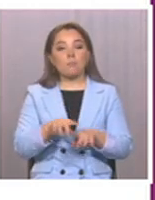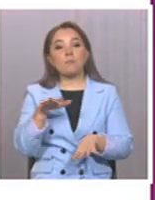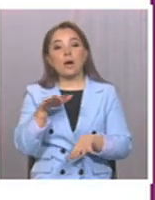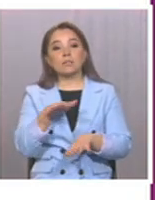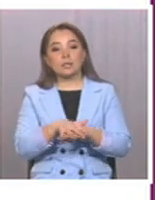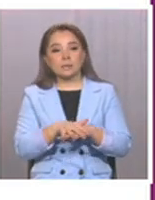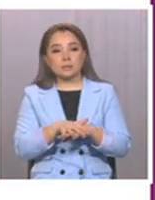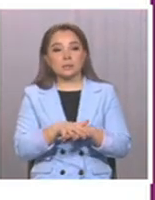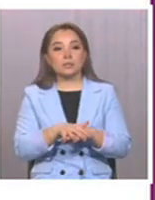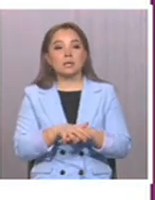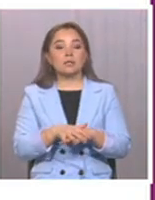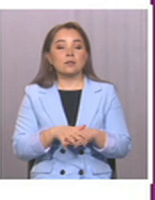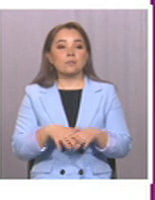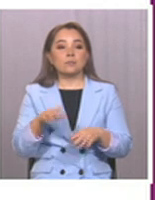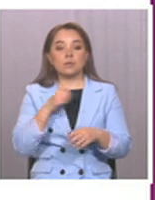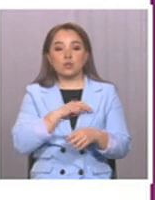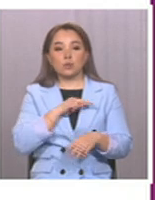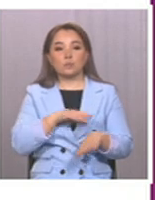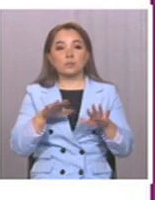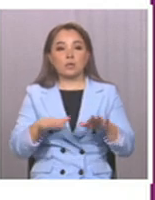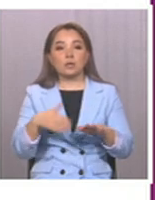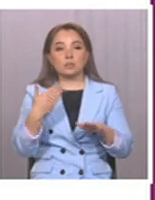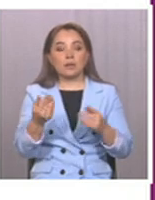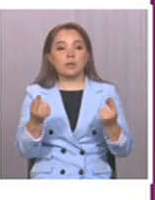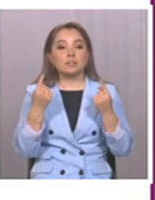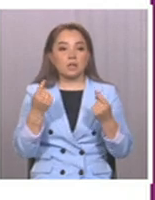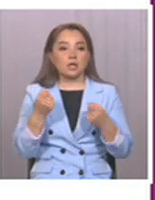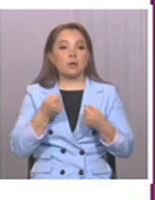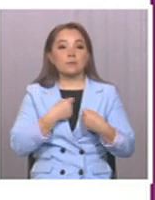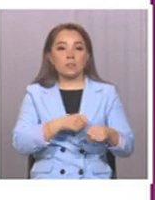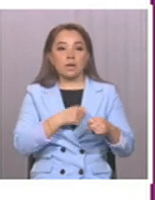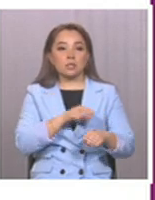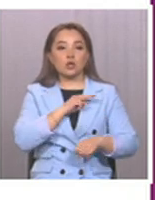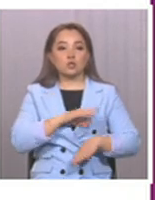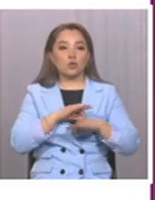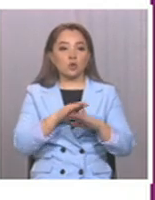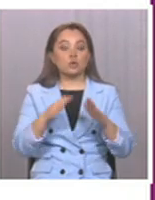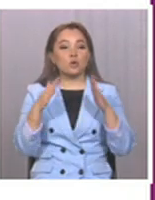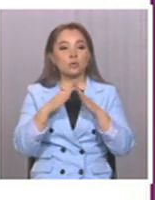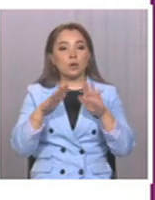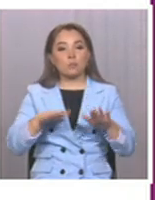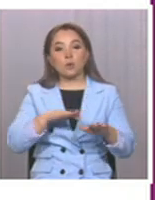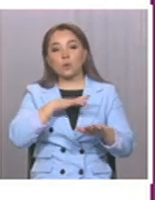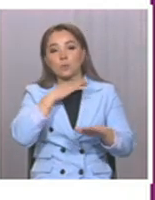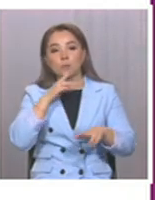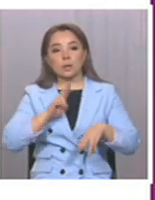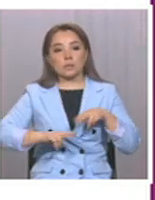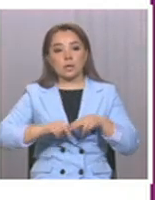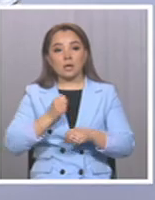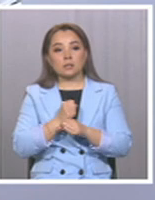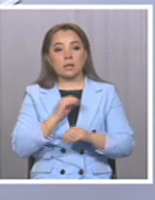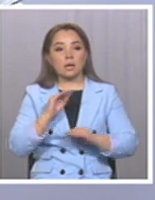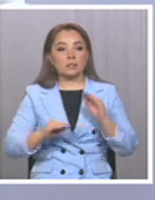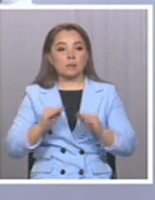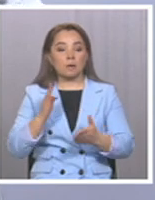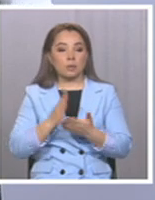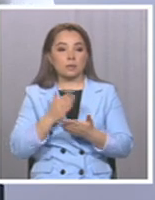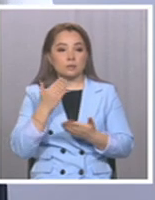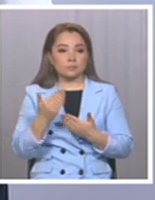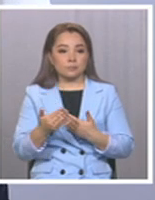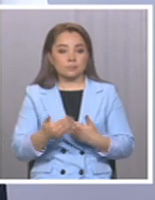банкирлердің кеңселері, ірі шеберхана үйлері көптеп салына бастады.